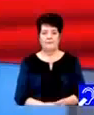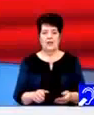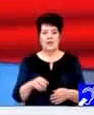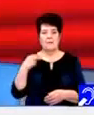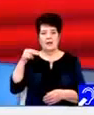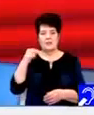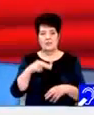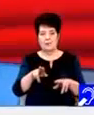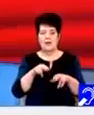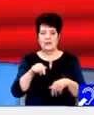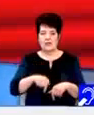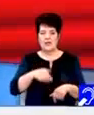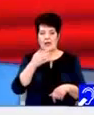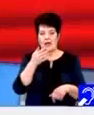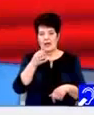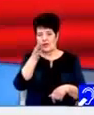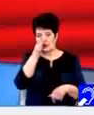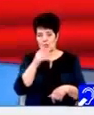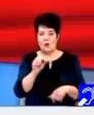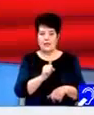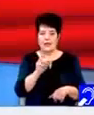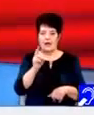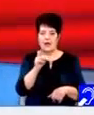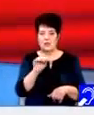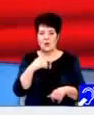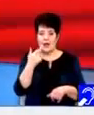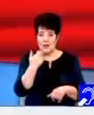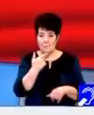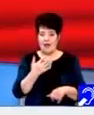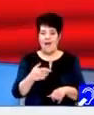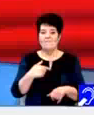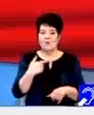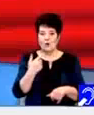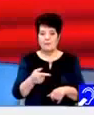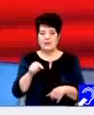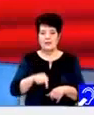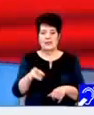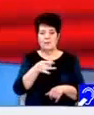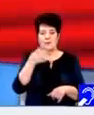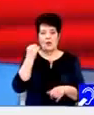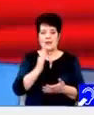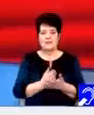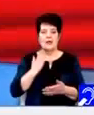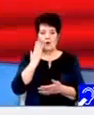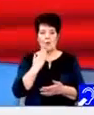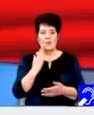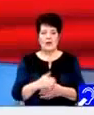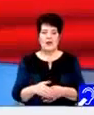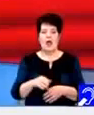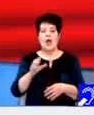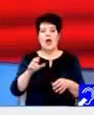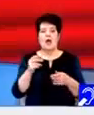Președintele Parlamentului de la Chișinău, Adrian Candu, spune că limba vorbită în Republica Moldova este română. Șeful legislativului